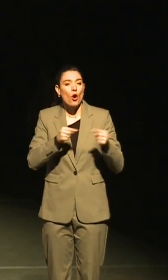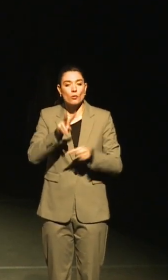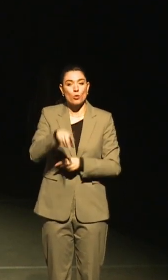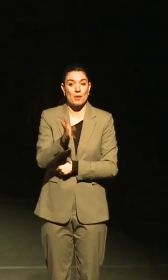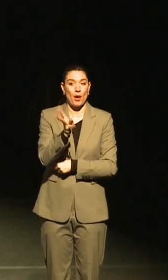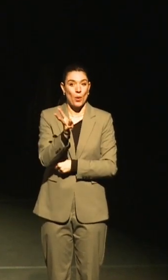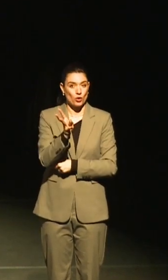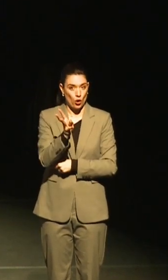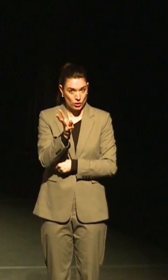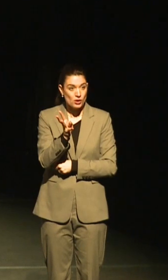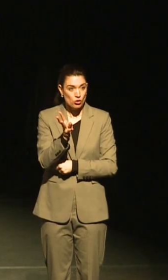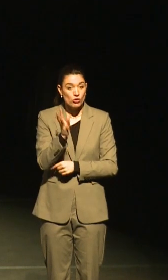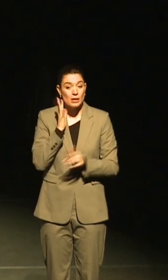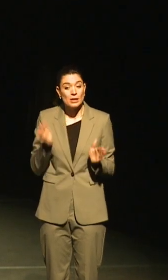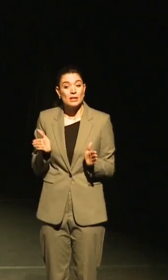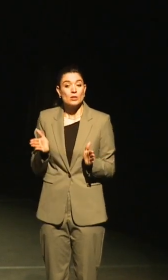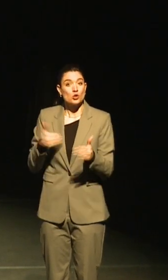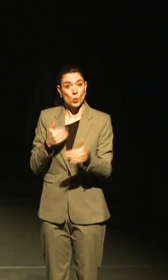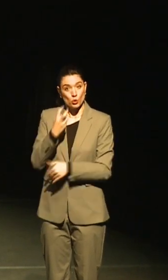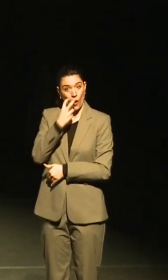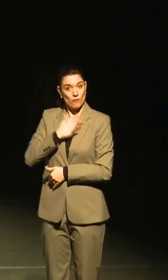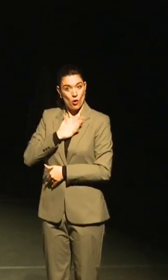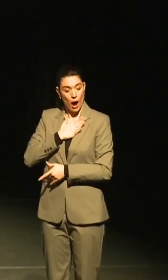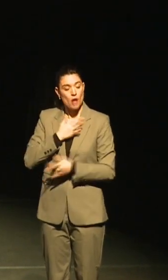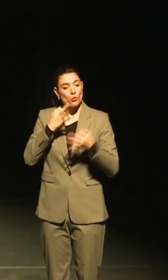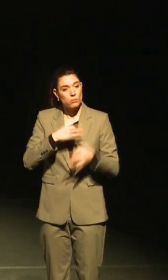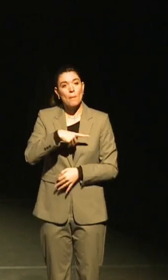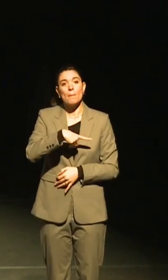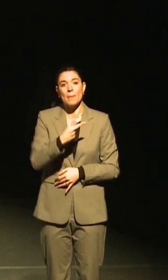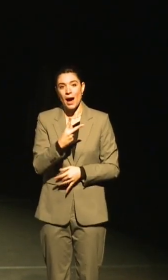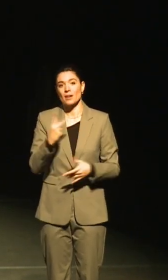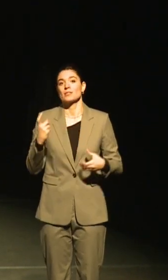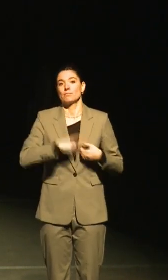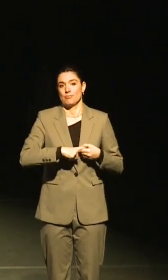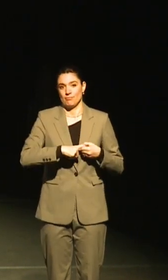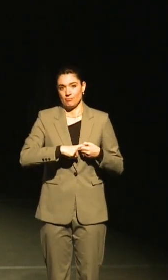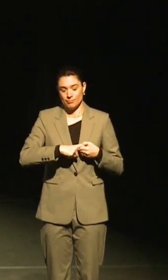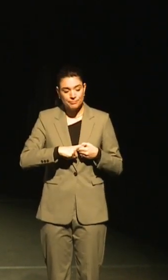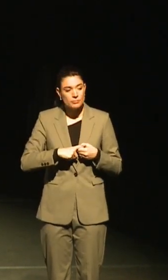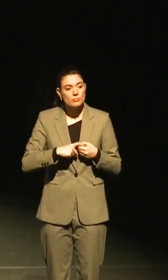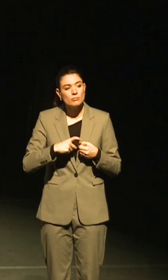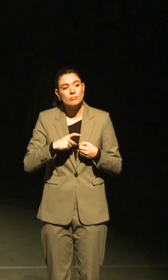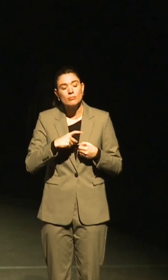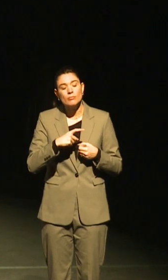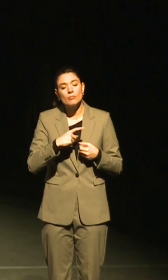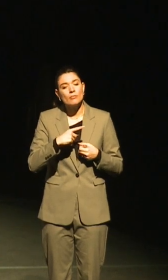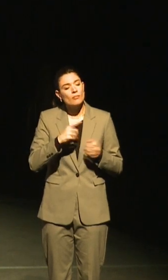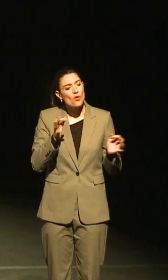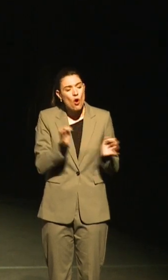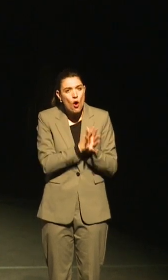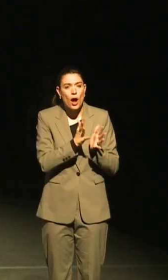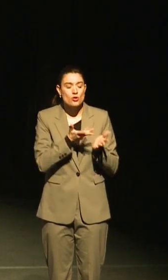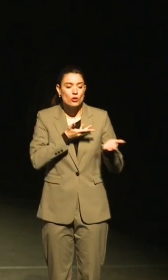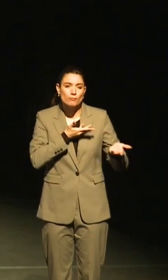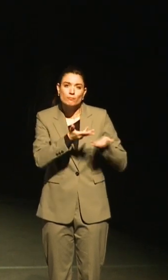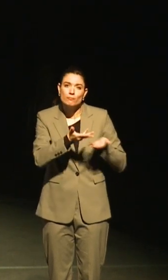studio decise di associarsi e quello che mi colpì è sostanzialmente un po' quello che ha detto all'inizio